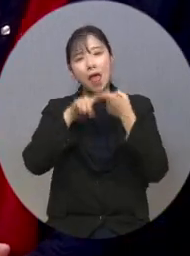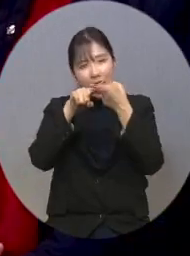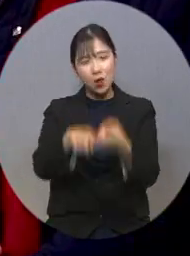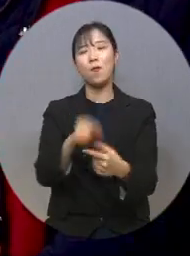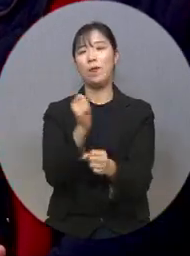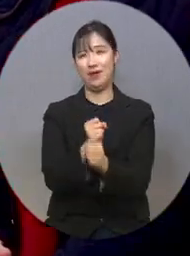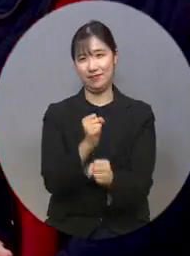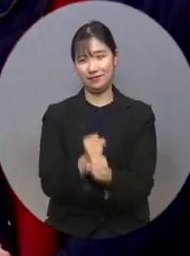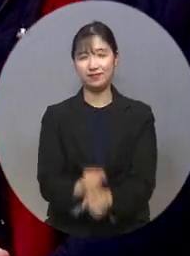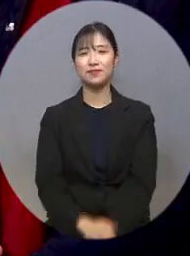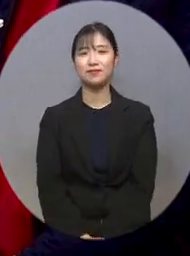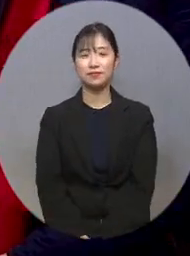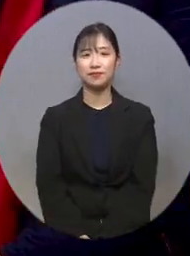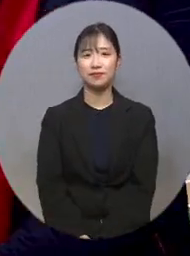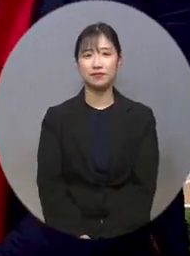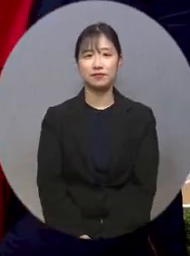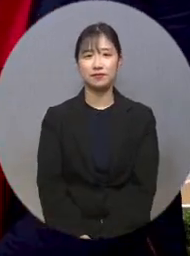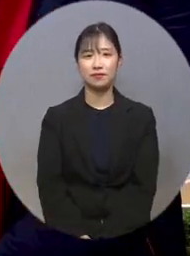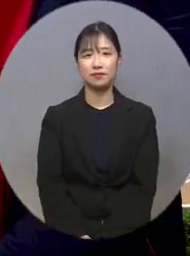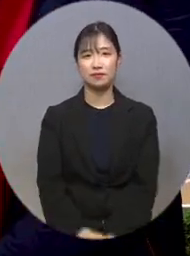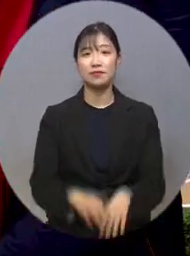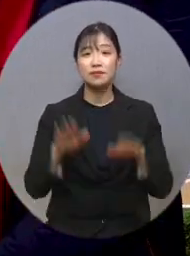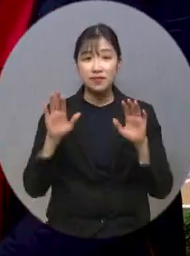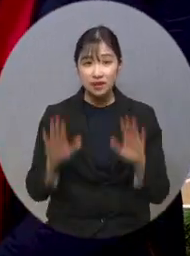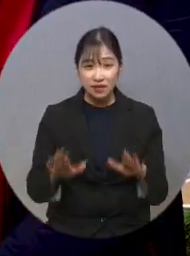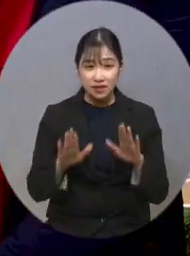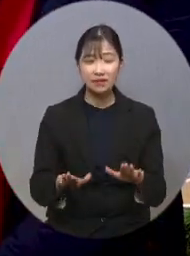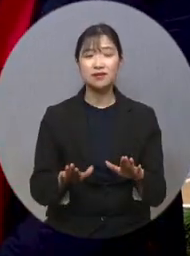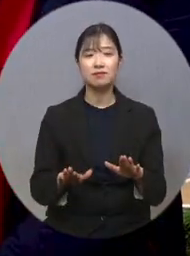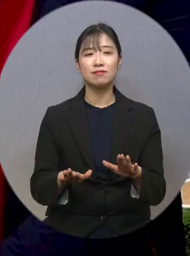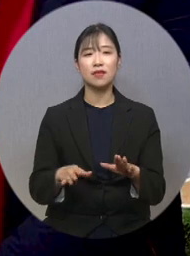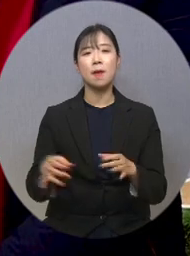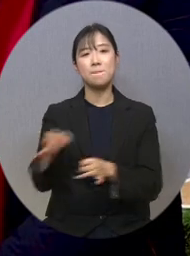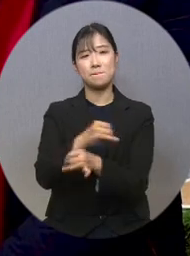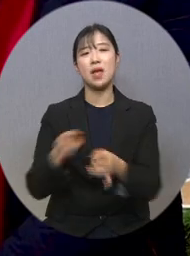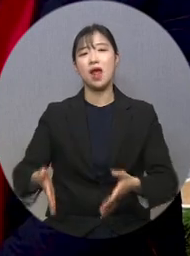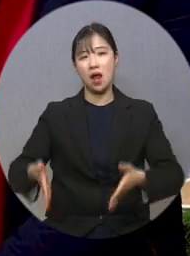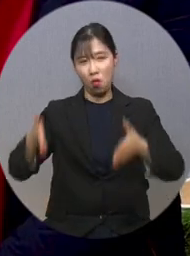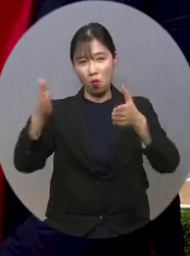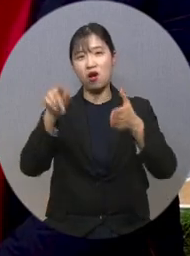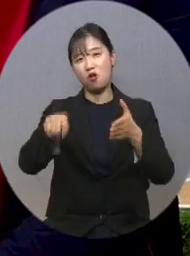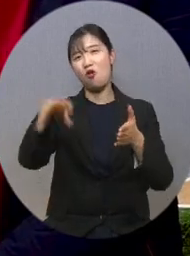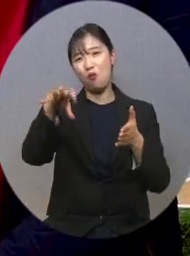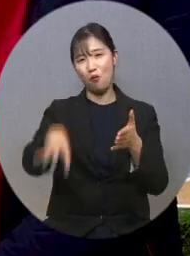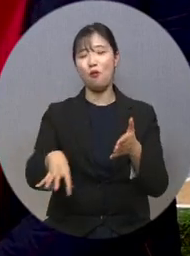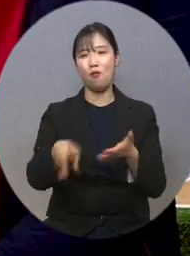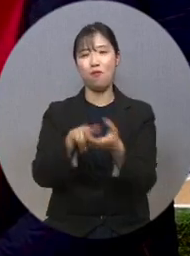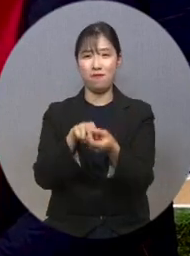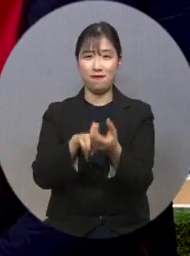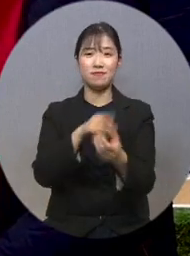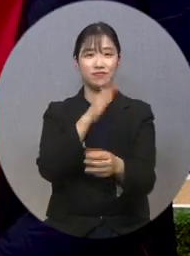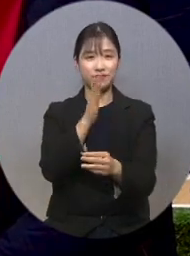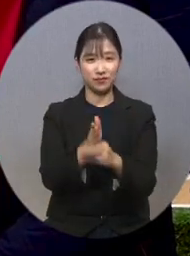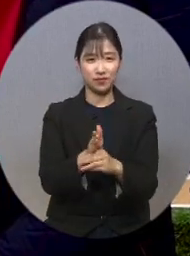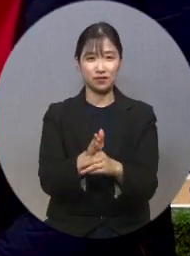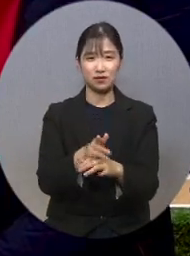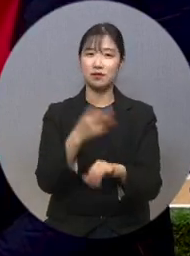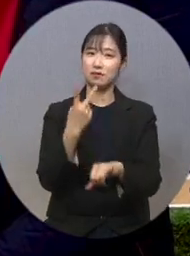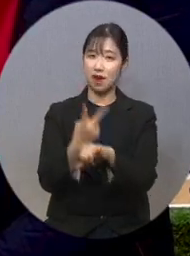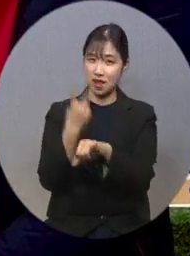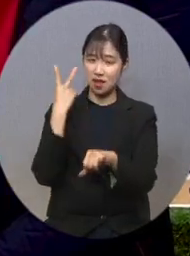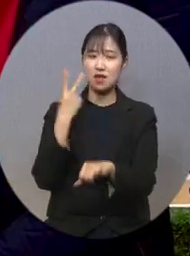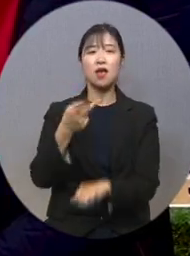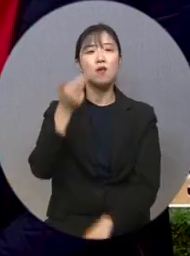볶은 고추장입니다. 지금 현재는 이제 백화점에 코너에 나가 있고요.